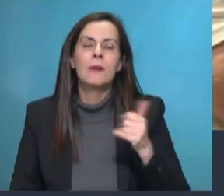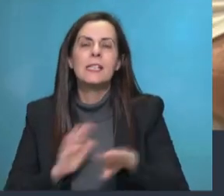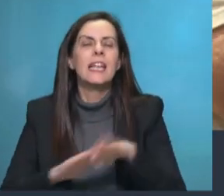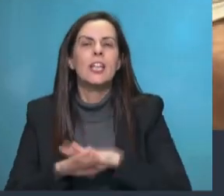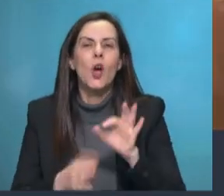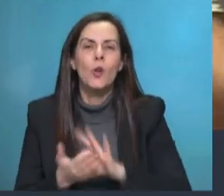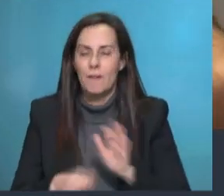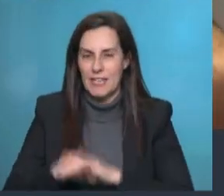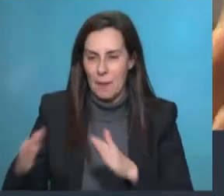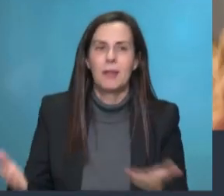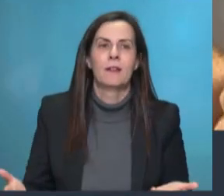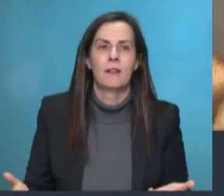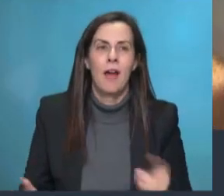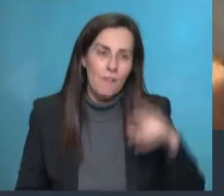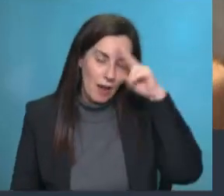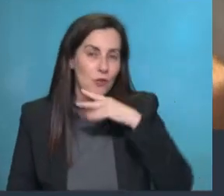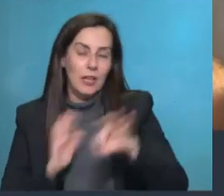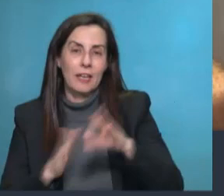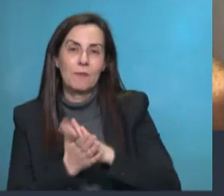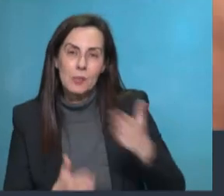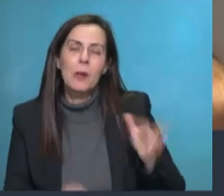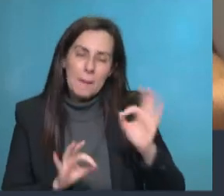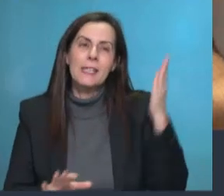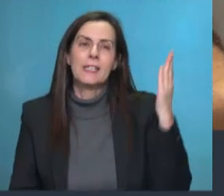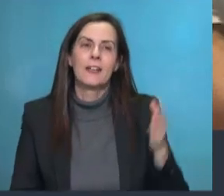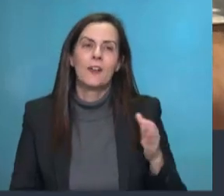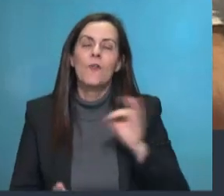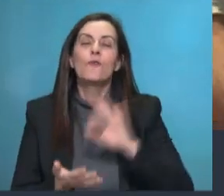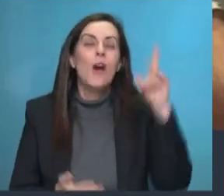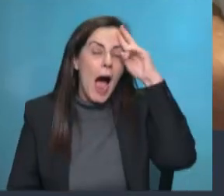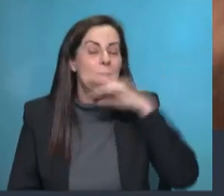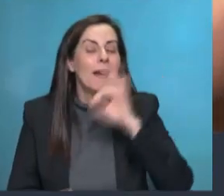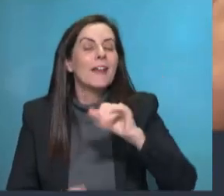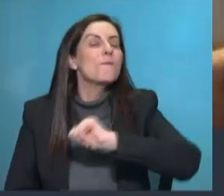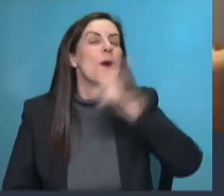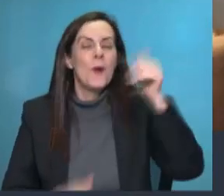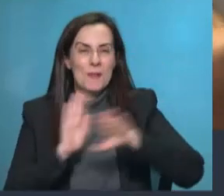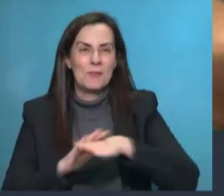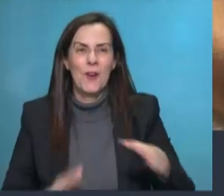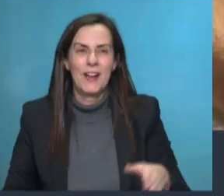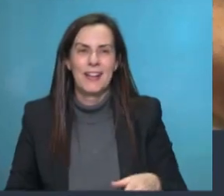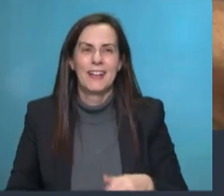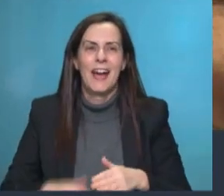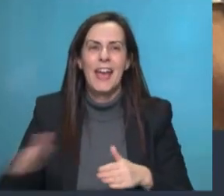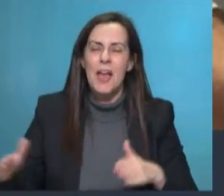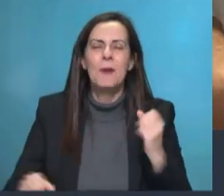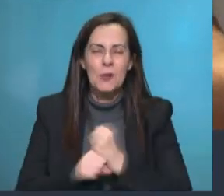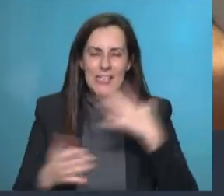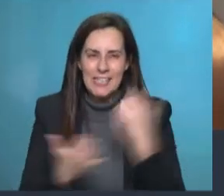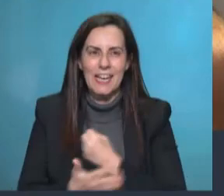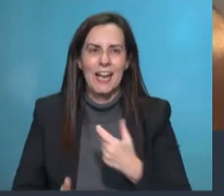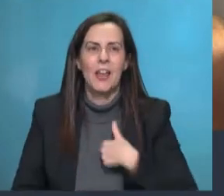אני יד ימין אבל אבא שלי היה כותב מיד שמאל והוא כתב מעולה ימין השם עושה חי אנחנו בוחרים